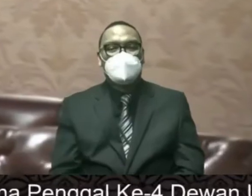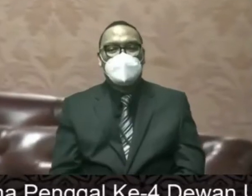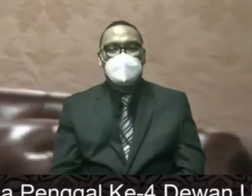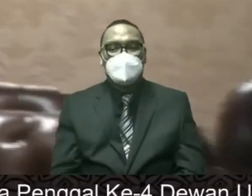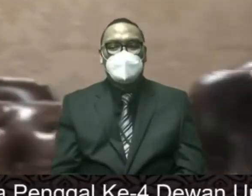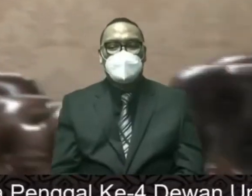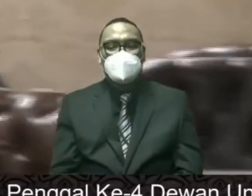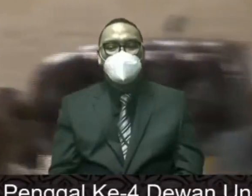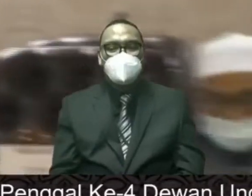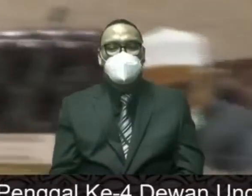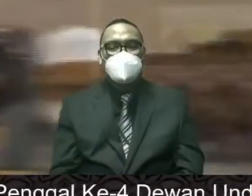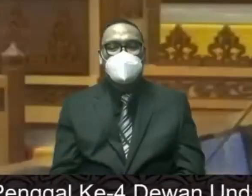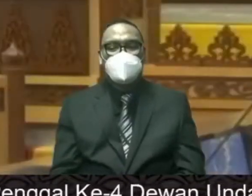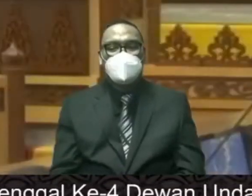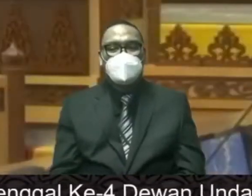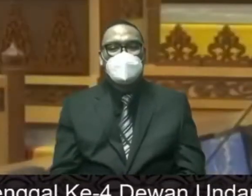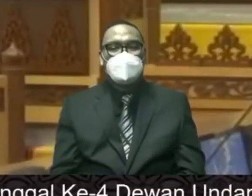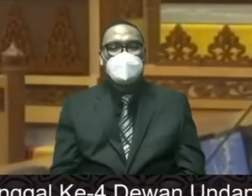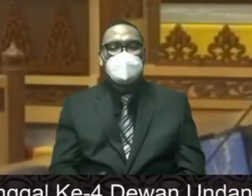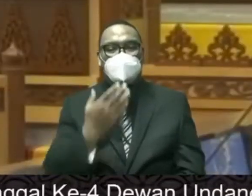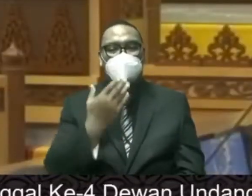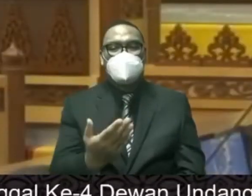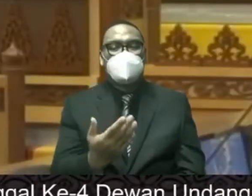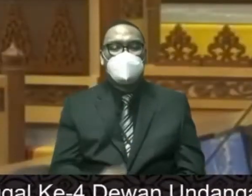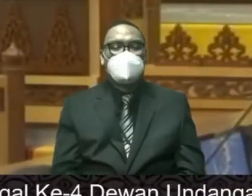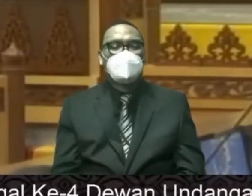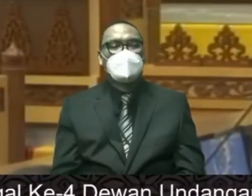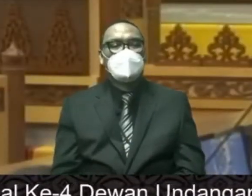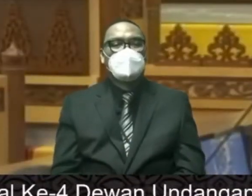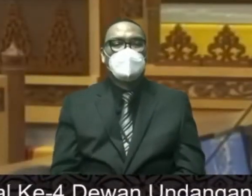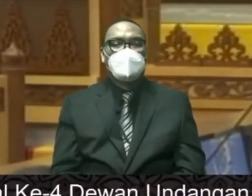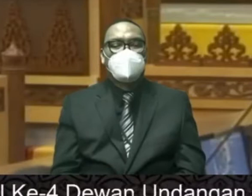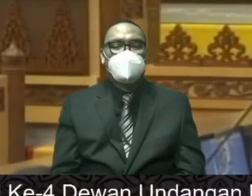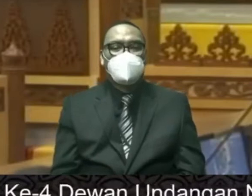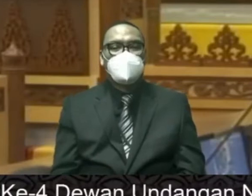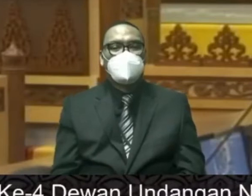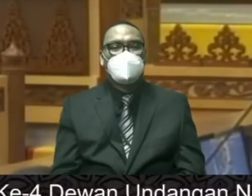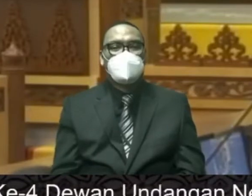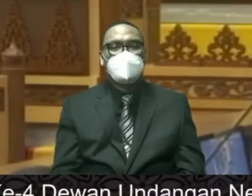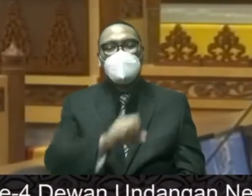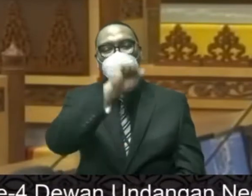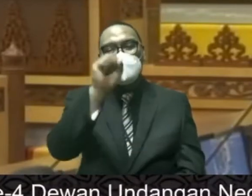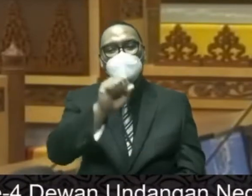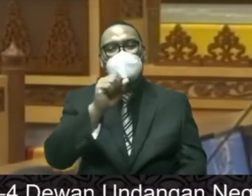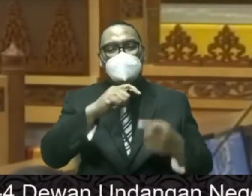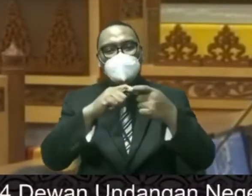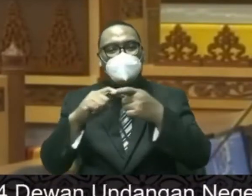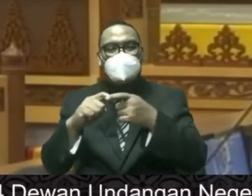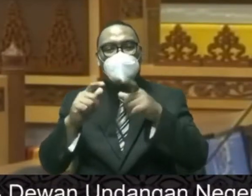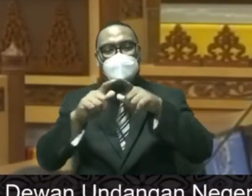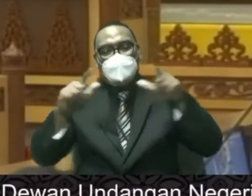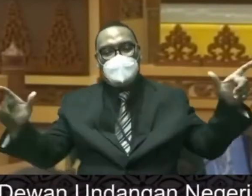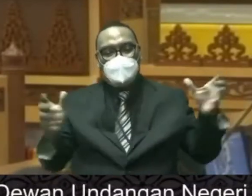terima kasih ya Pangkalan pelanggan Datuk yang dipertua soal yang berkaitan dengan keluasan